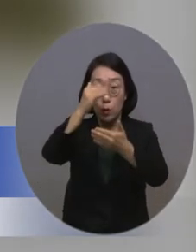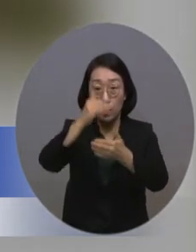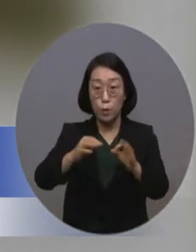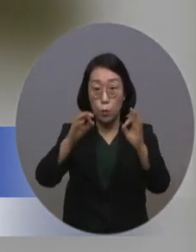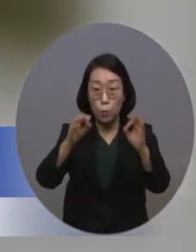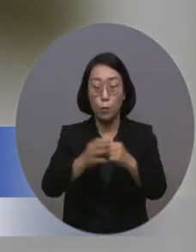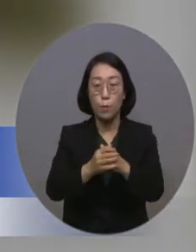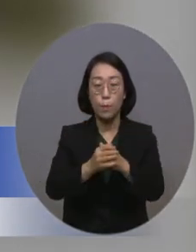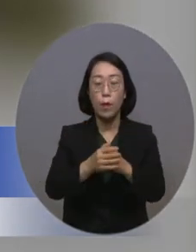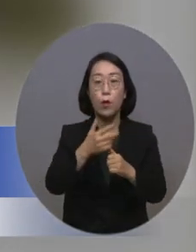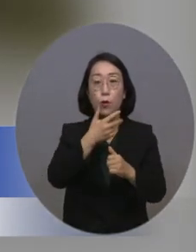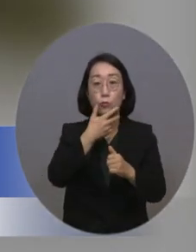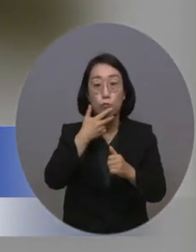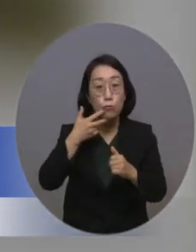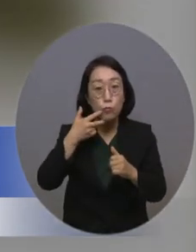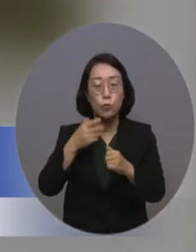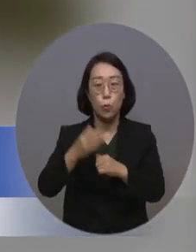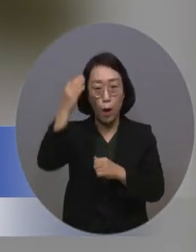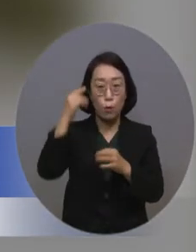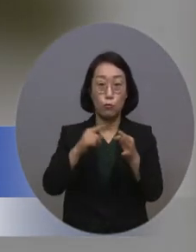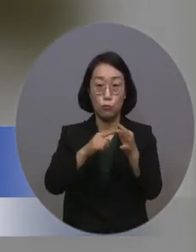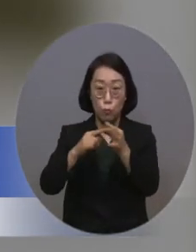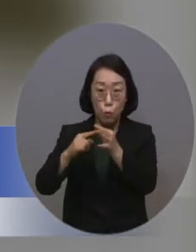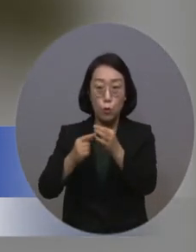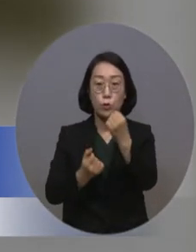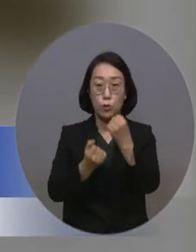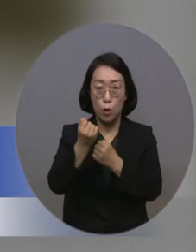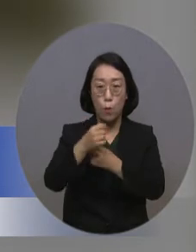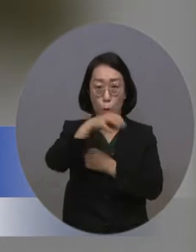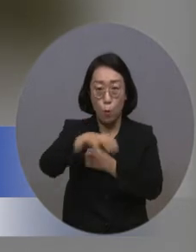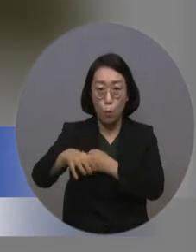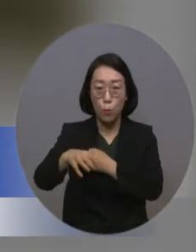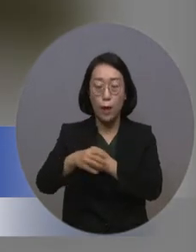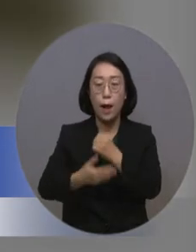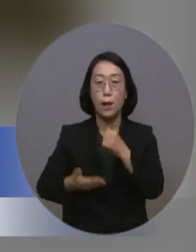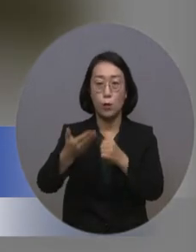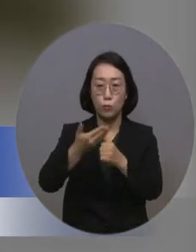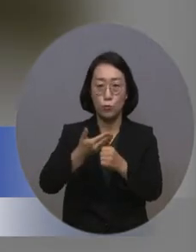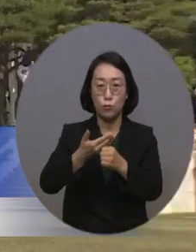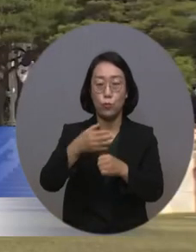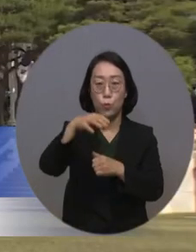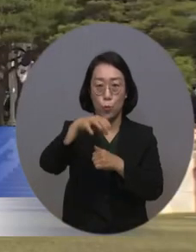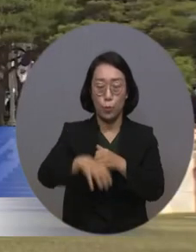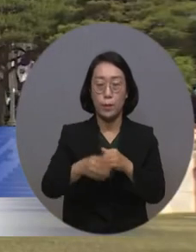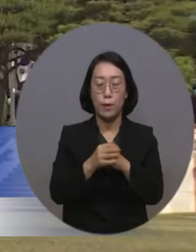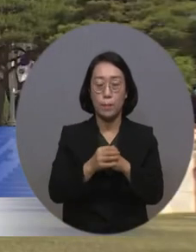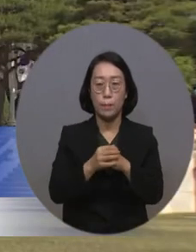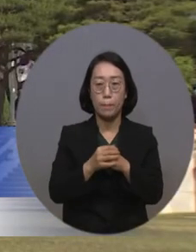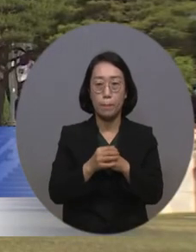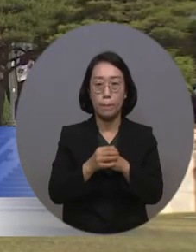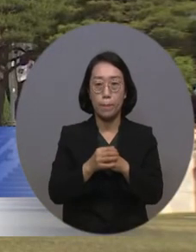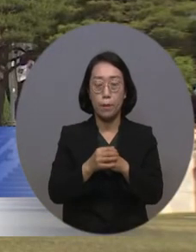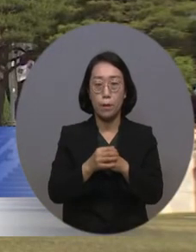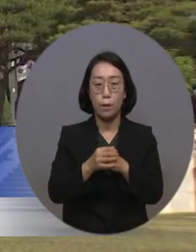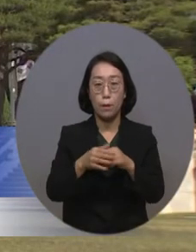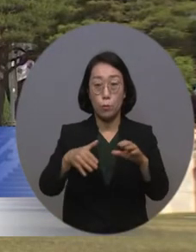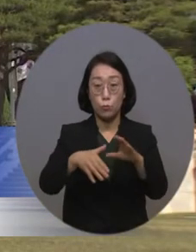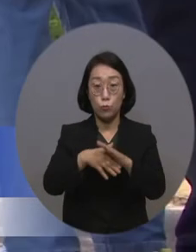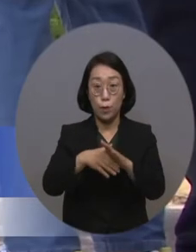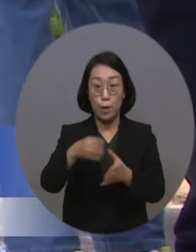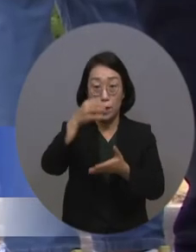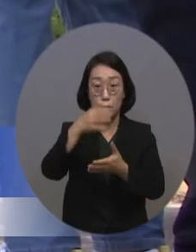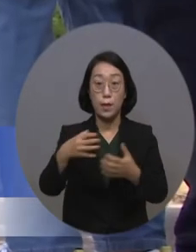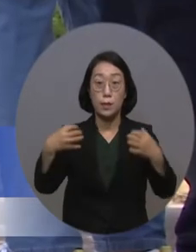청와대의 국문 영문 안내 해설문구 주요 시설물 위치 등을 포함하고 있습니다 한편 문화재청은 앞으로도